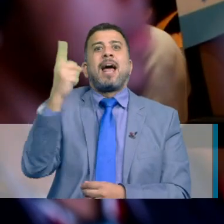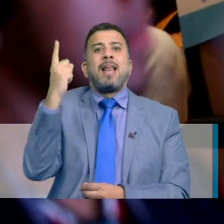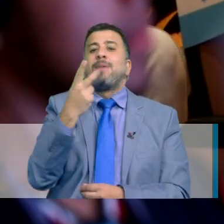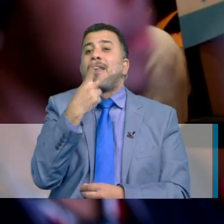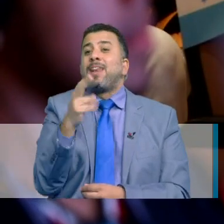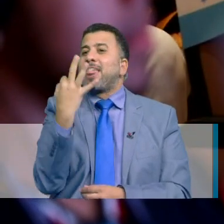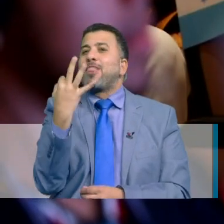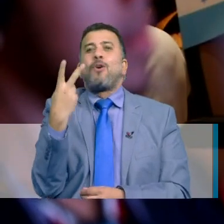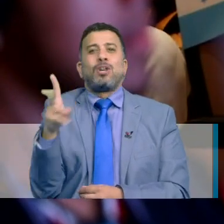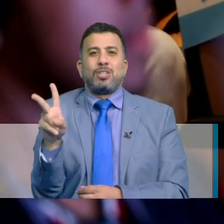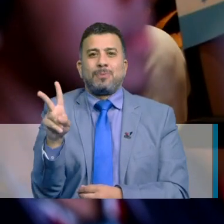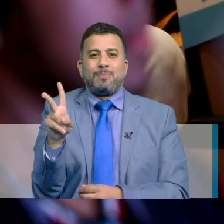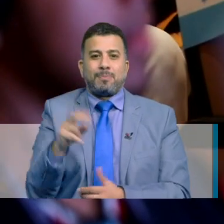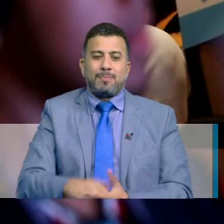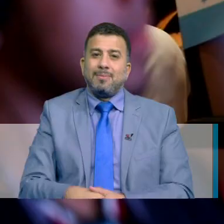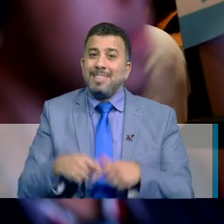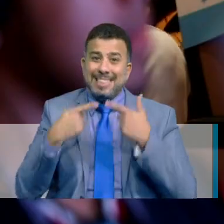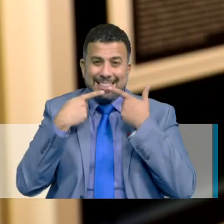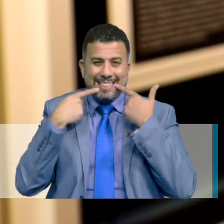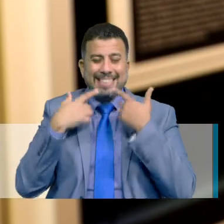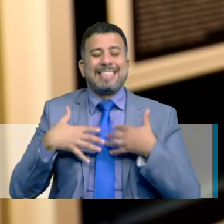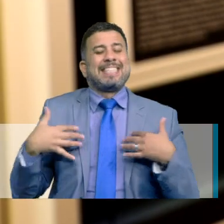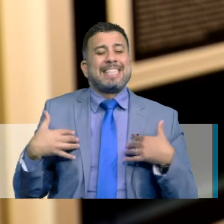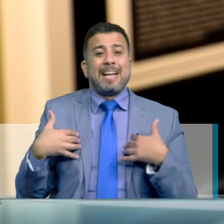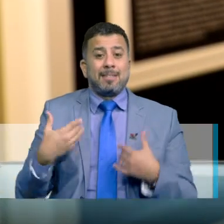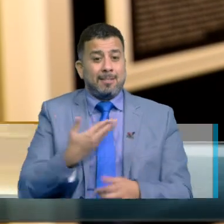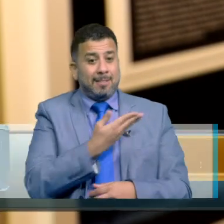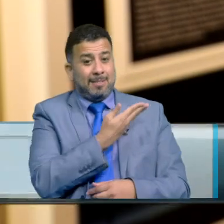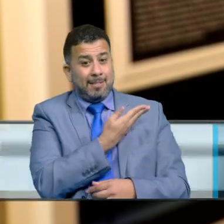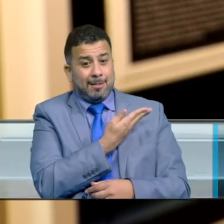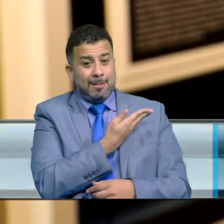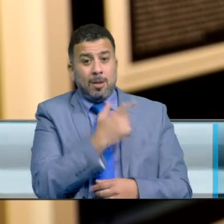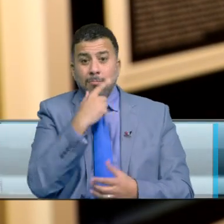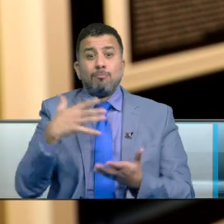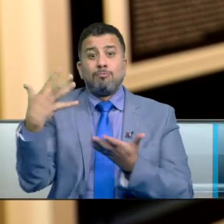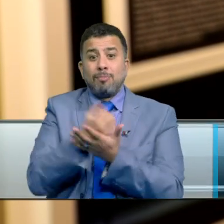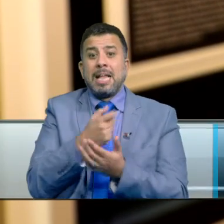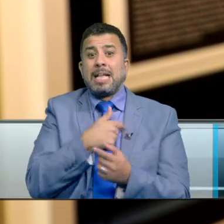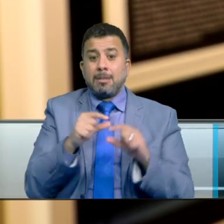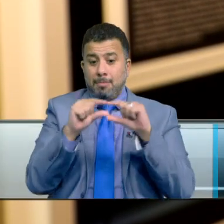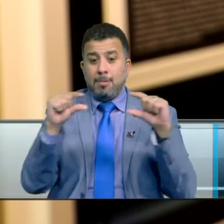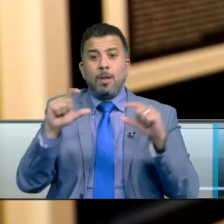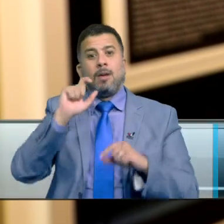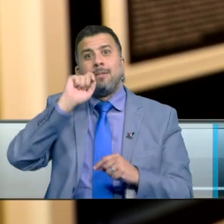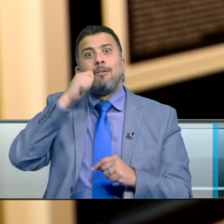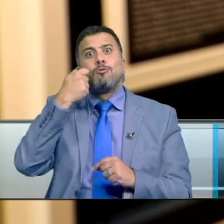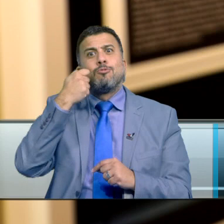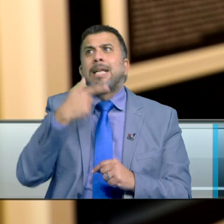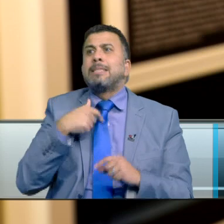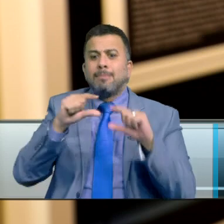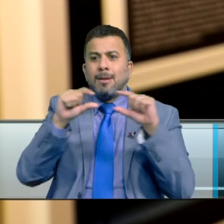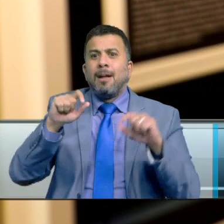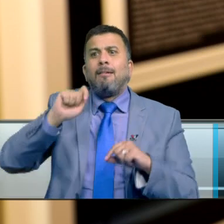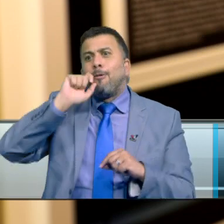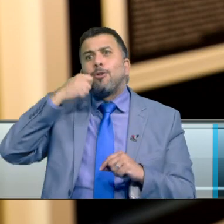2023. السعادة تكاد تكون غامرة في الحقيقة بحصولي على هذا اللقب، لقب رجل التراث